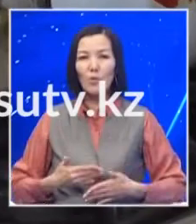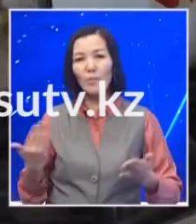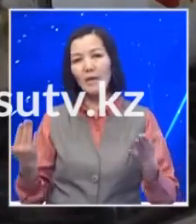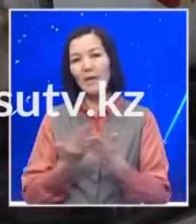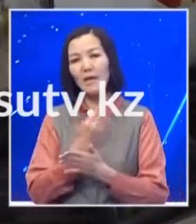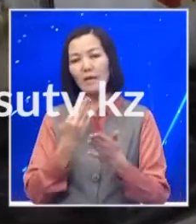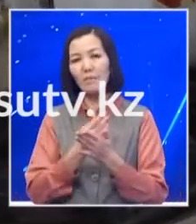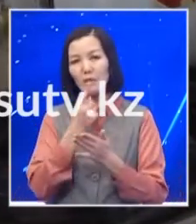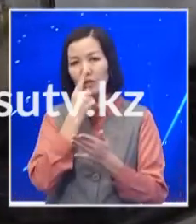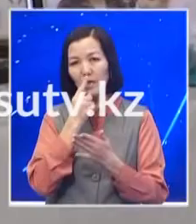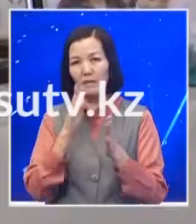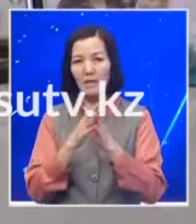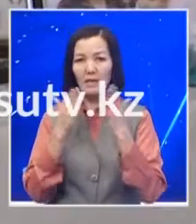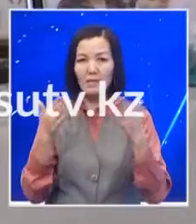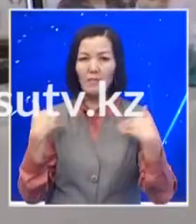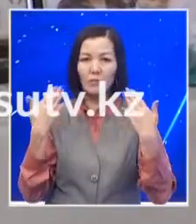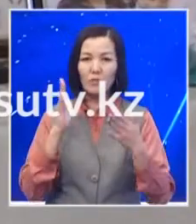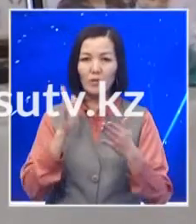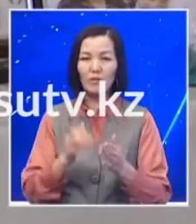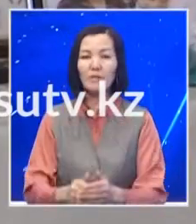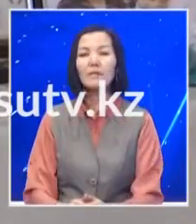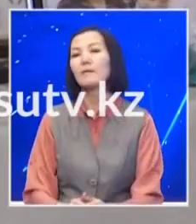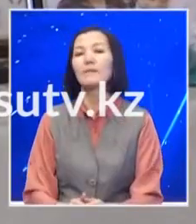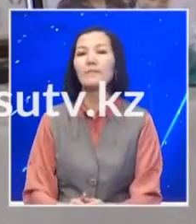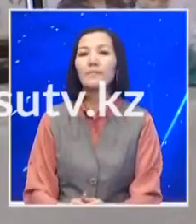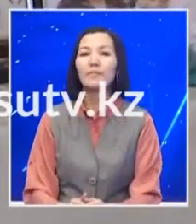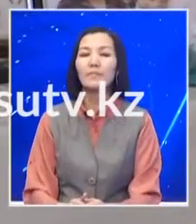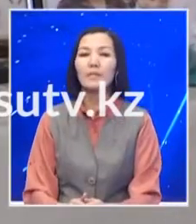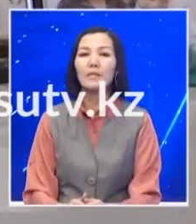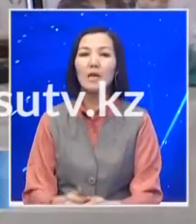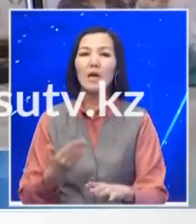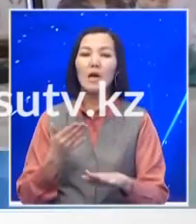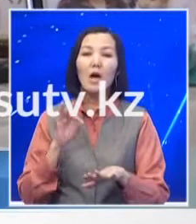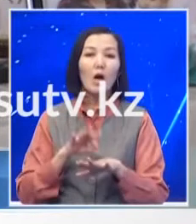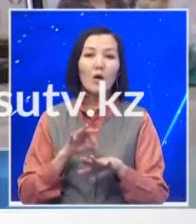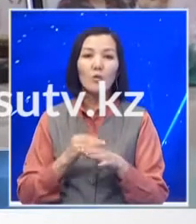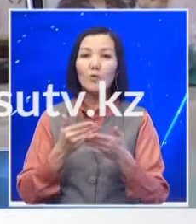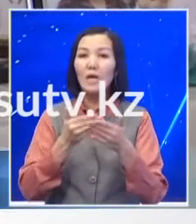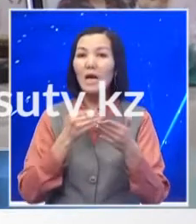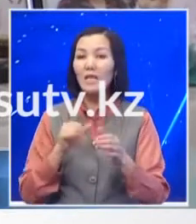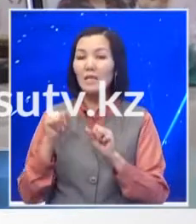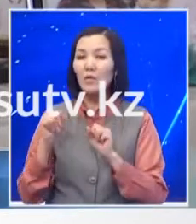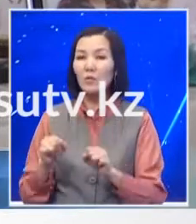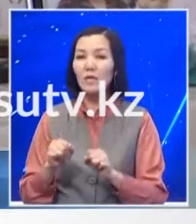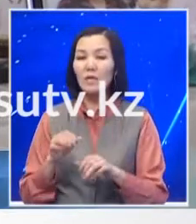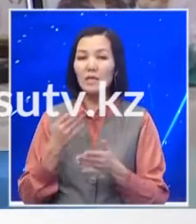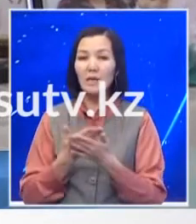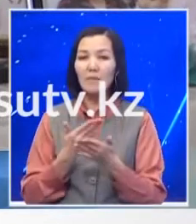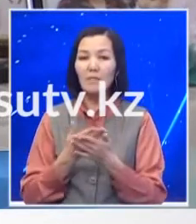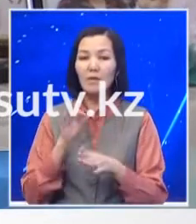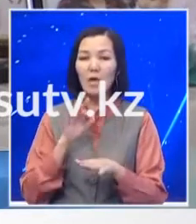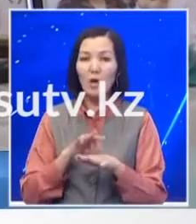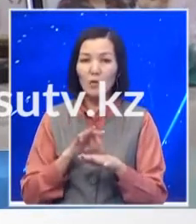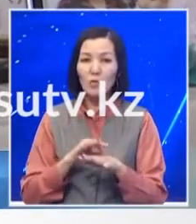жинағы жуырда жарық көрмек. Біз негізінен ауырмаудың жолын іздеуіміз керек қой. Бұл ағзаға бір түскен дерттің шығуы